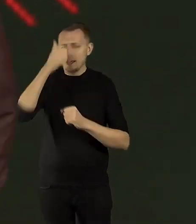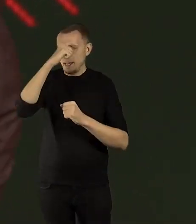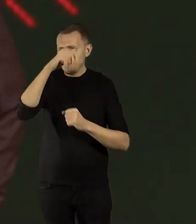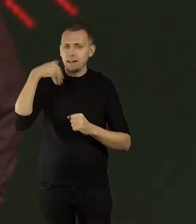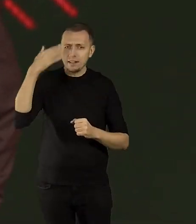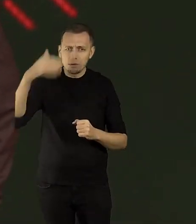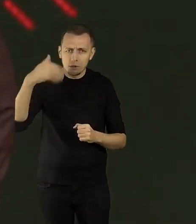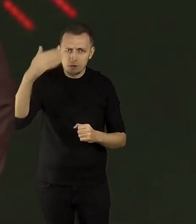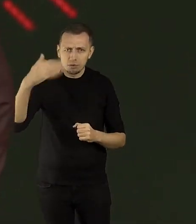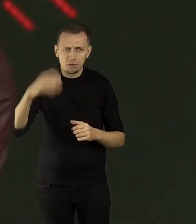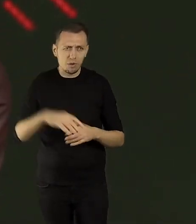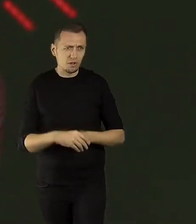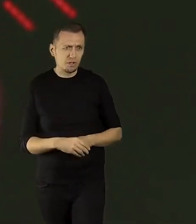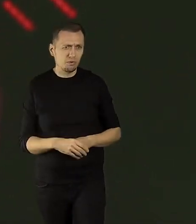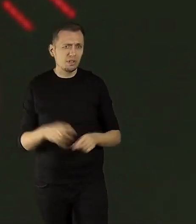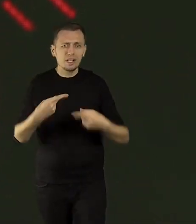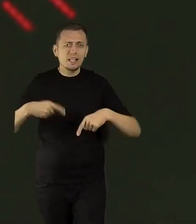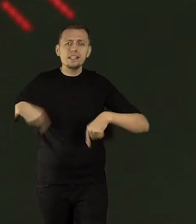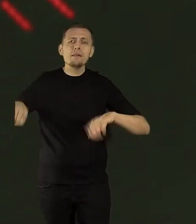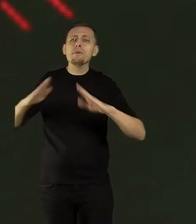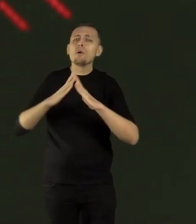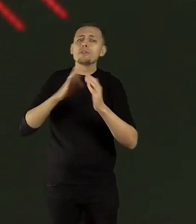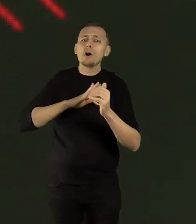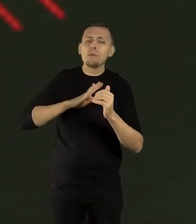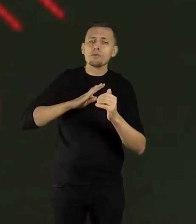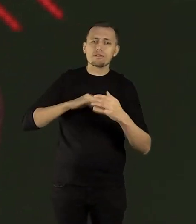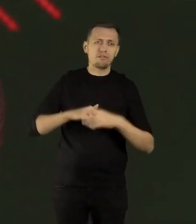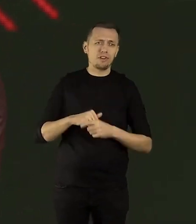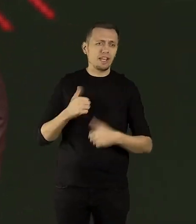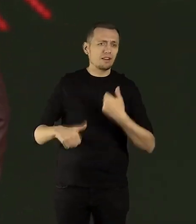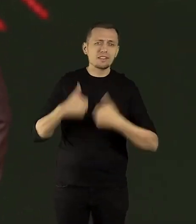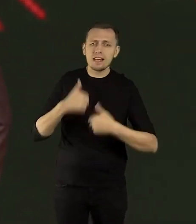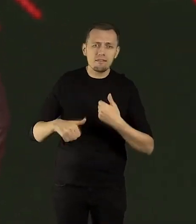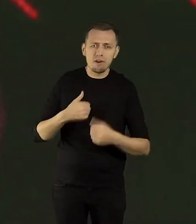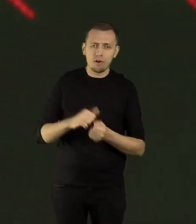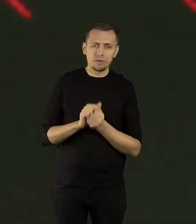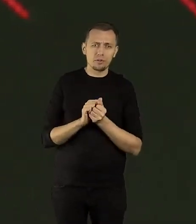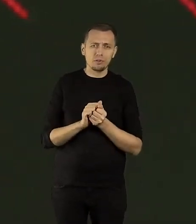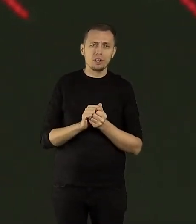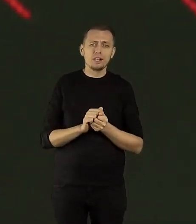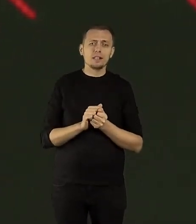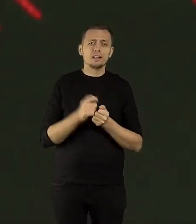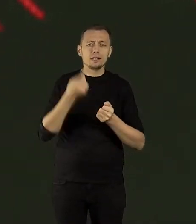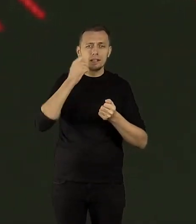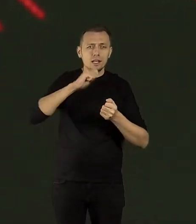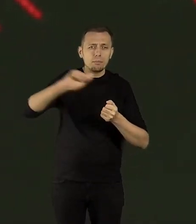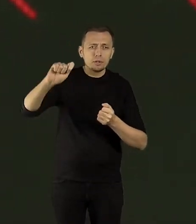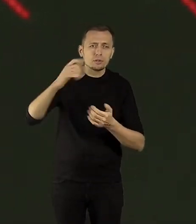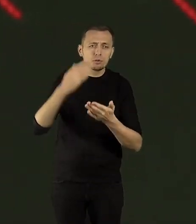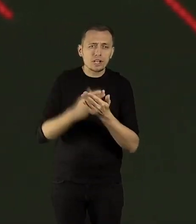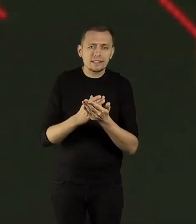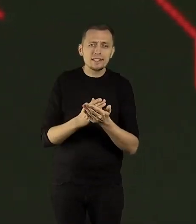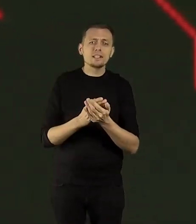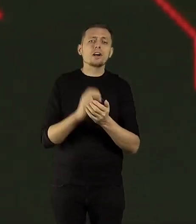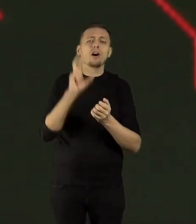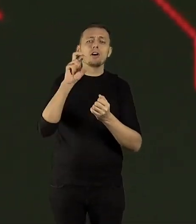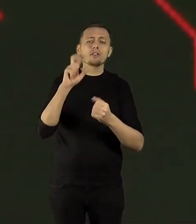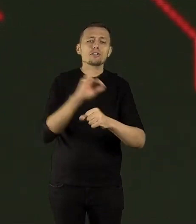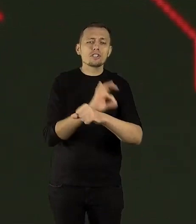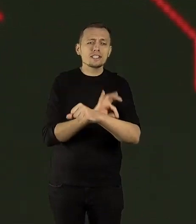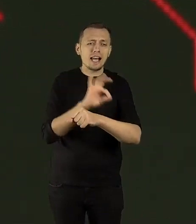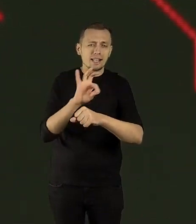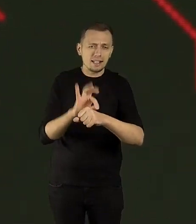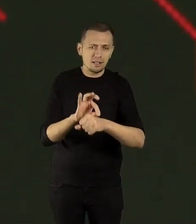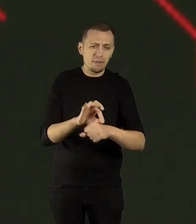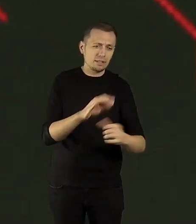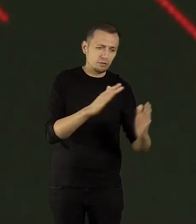Jego nogi nie stanęły nigdy w większym mieście od Jerozolimy. Nie podróżował dalej niż 300 kilometrów od swojego domu.